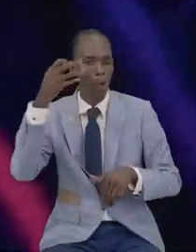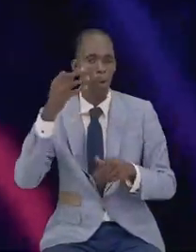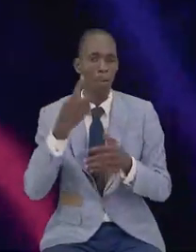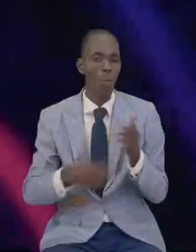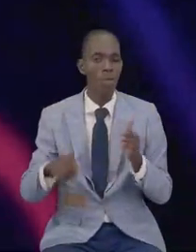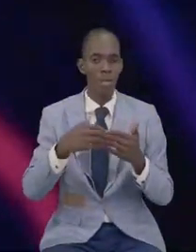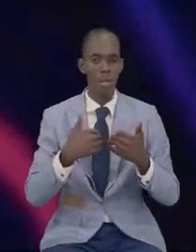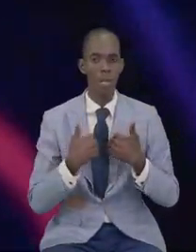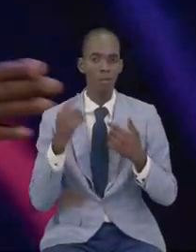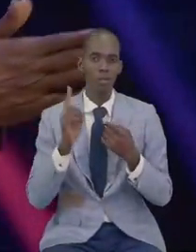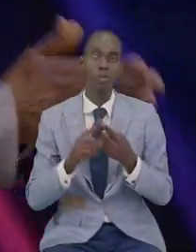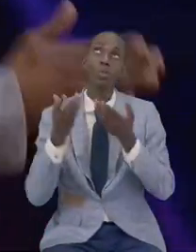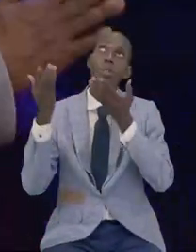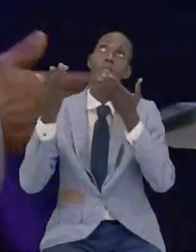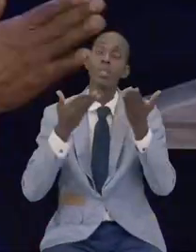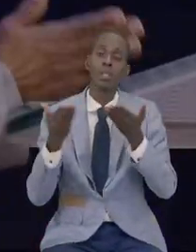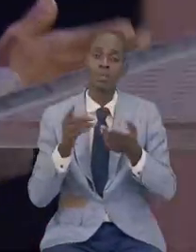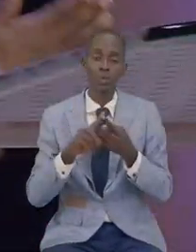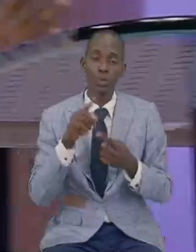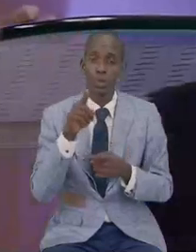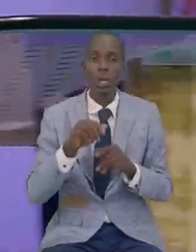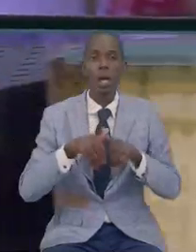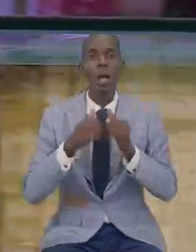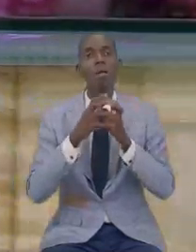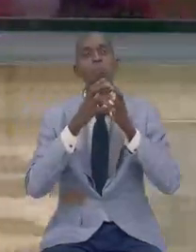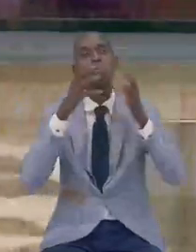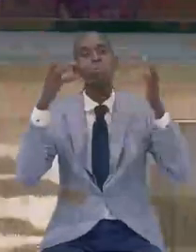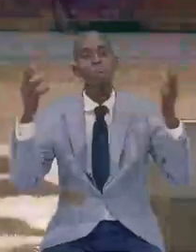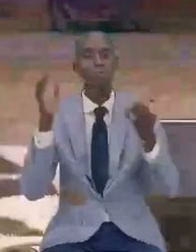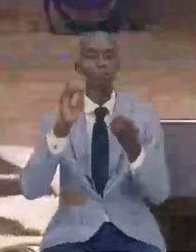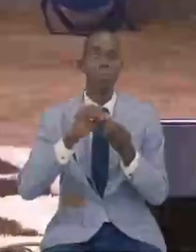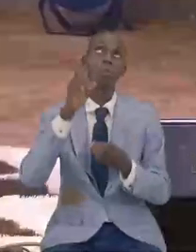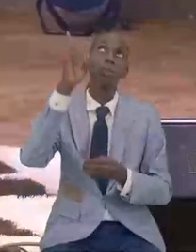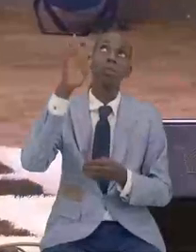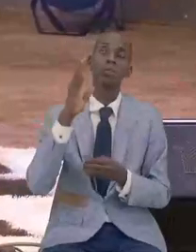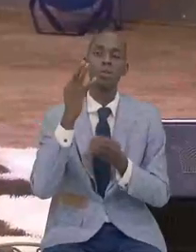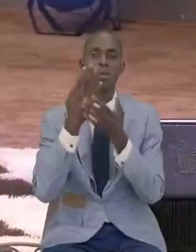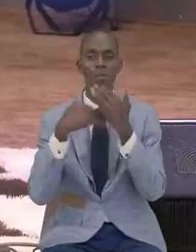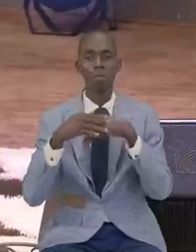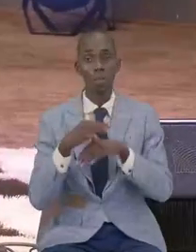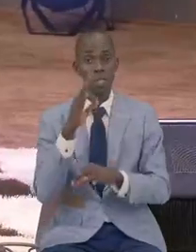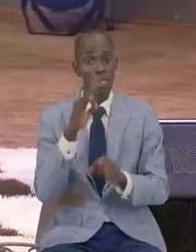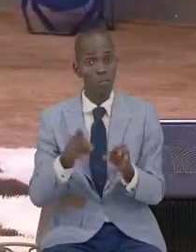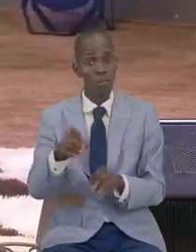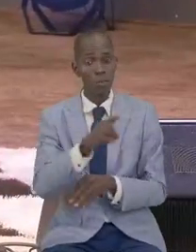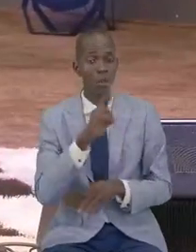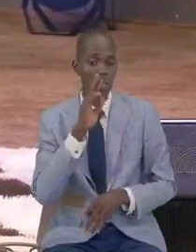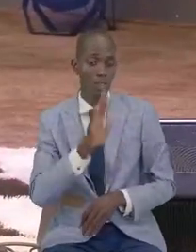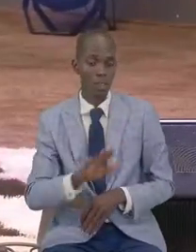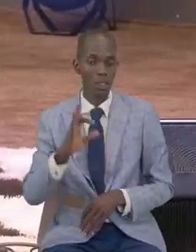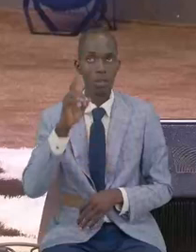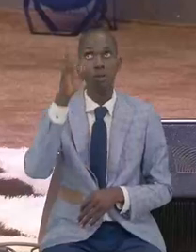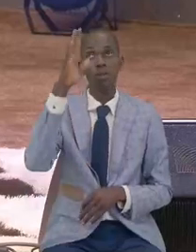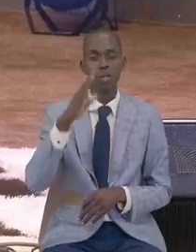qu'ils ont à son service, à combien plus forte raison le Seigneur Dieu du ciel, dont si vous êtes enfant de Dieu, vous êtes devant